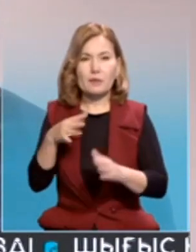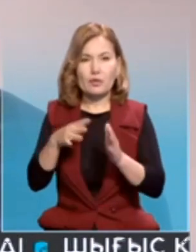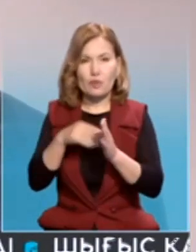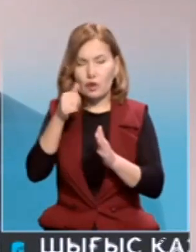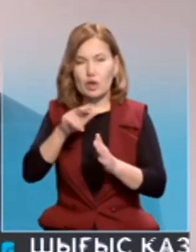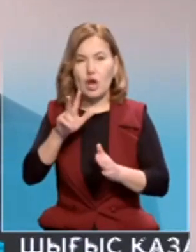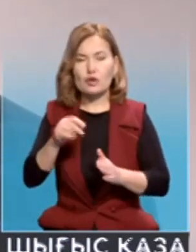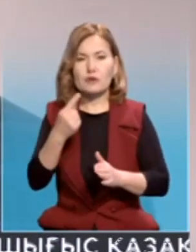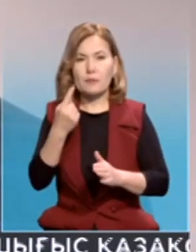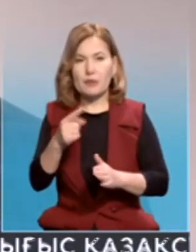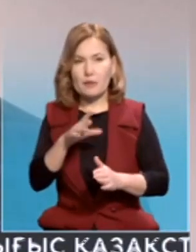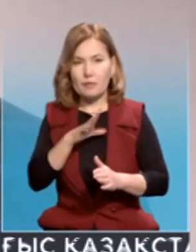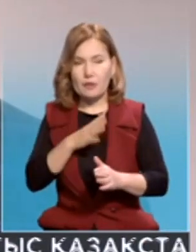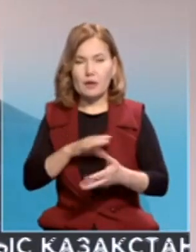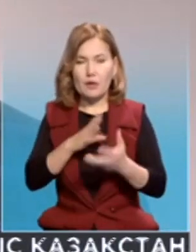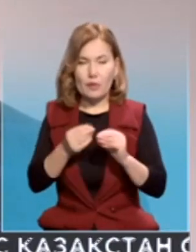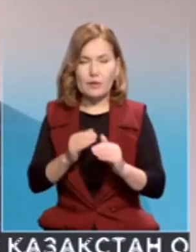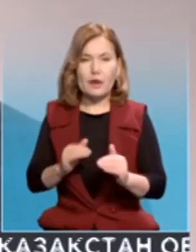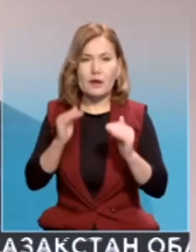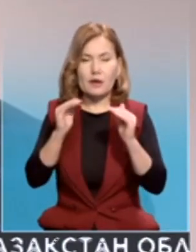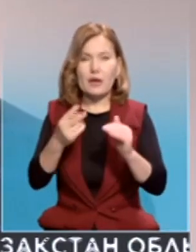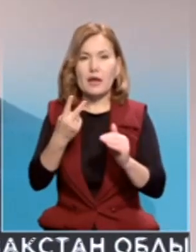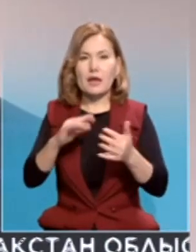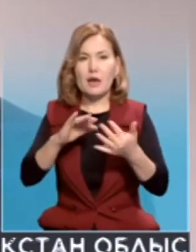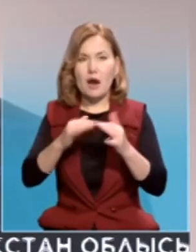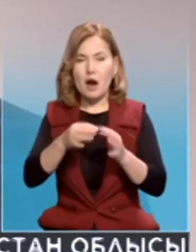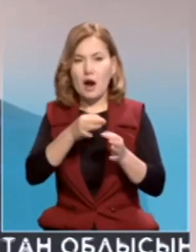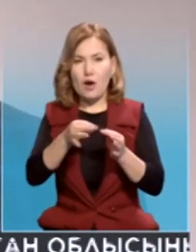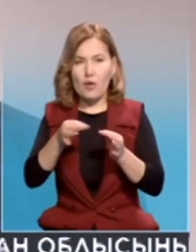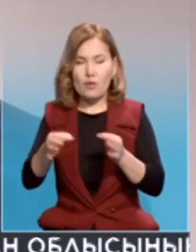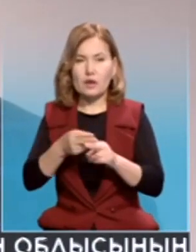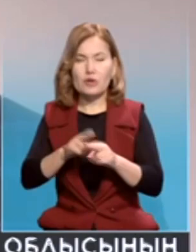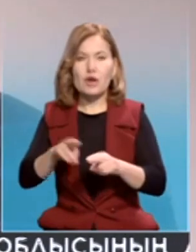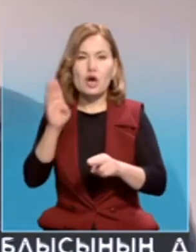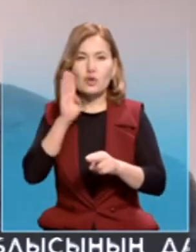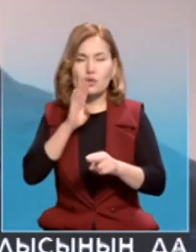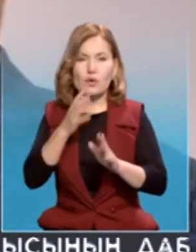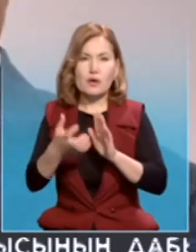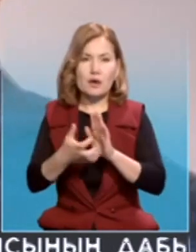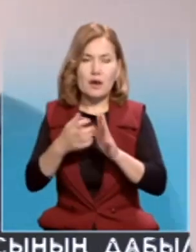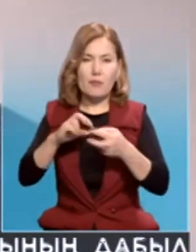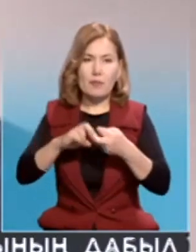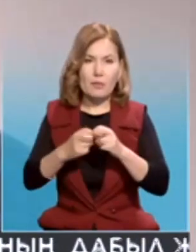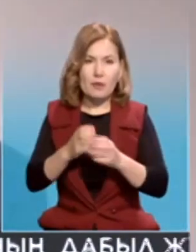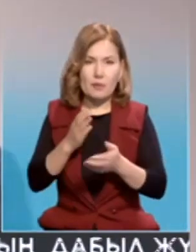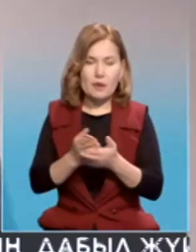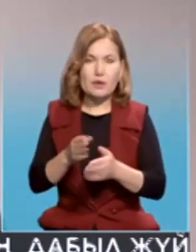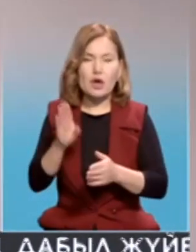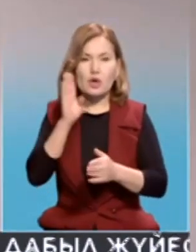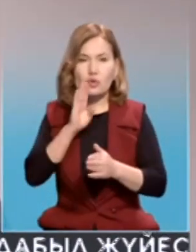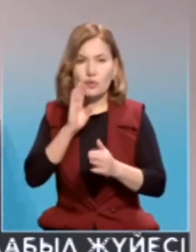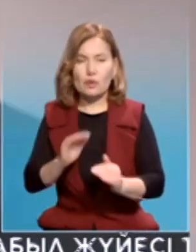еді. Бұл ақылға қонымды тариф. Аталған екі ауылда Ақтауға жақын орналасқанмен суға субсидия қарастырылған.